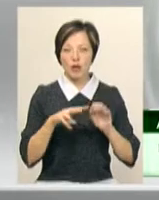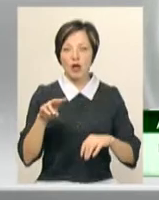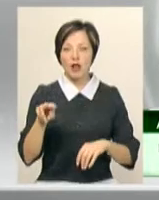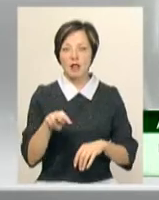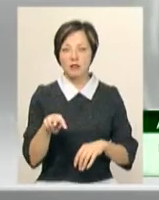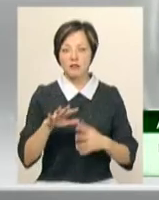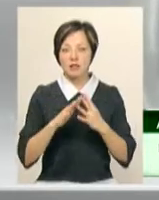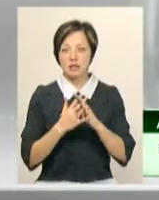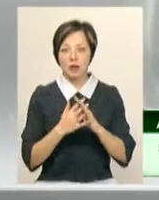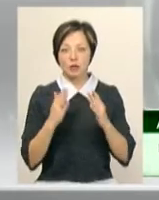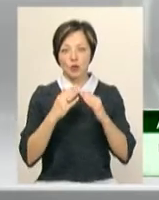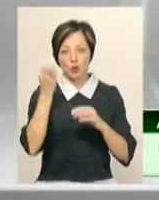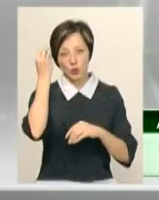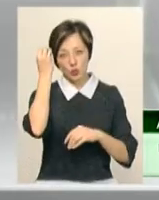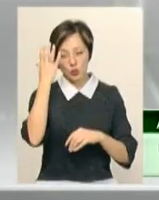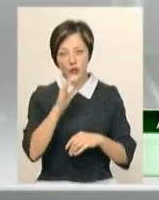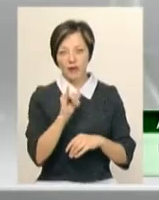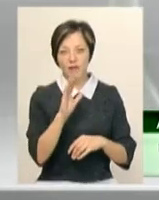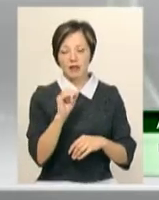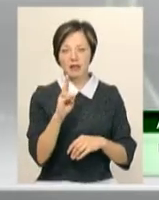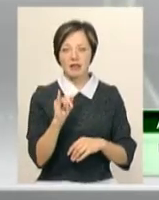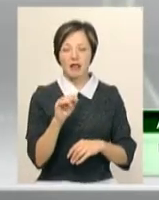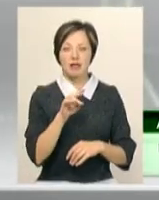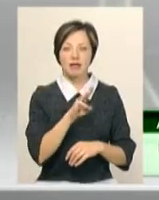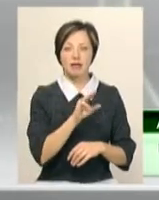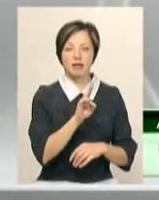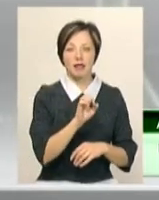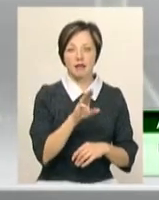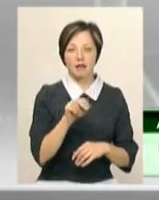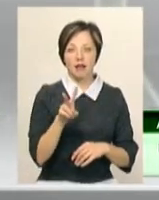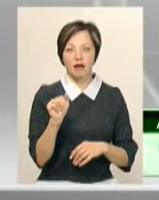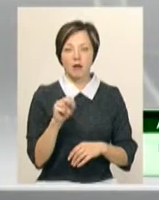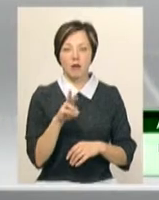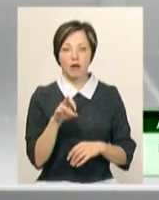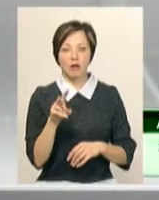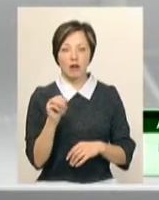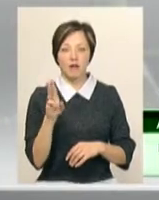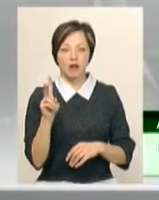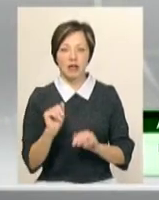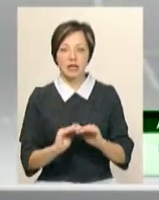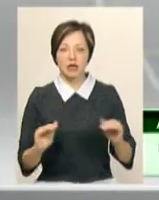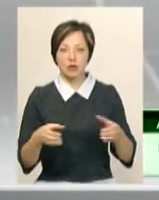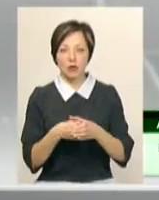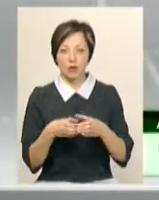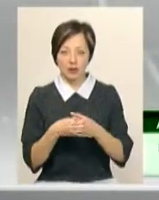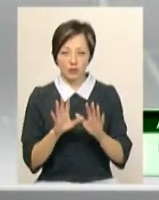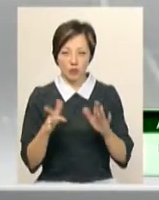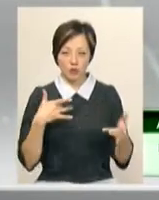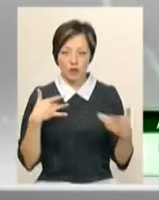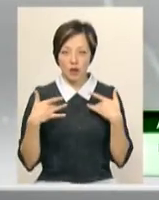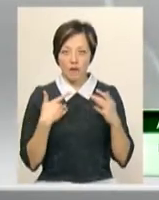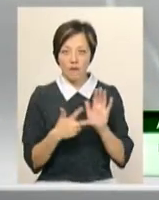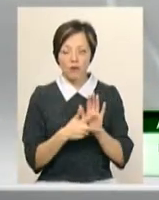селі Іванківці будинку культури вистава «Наталка Полтавка», який буде грати аматорський дитячий колектив «Подоляночка».